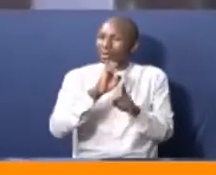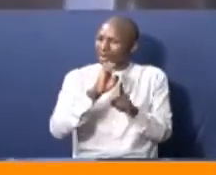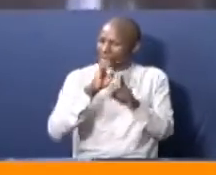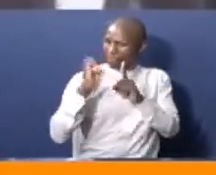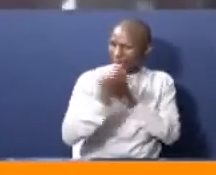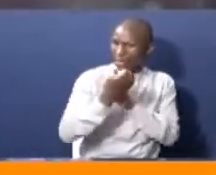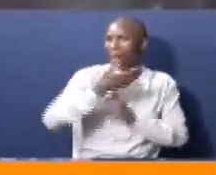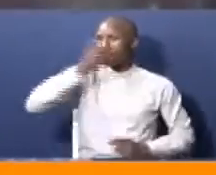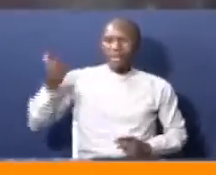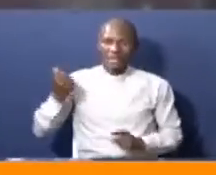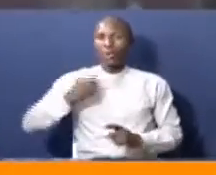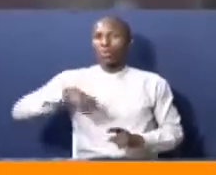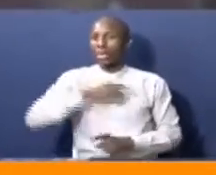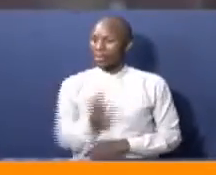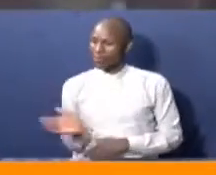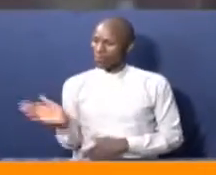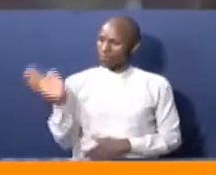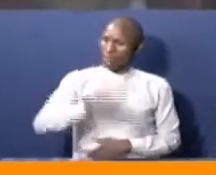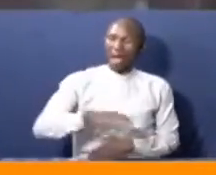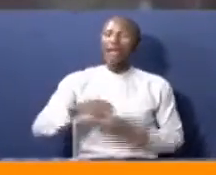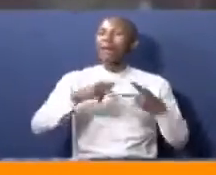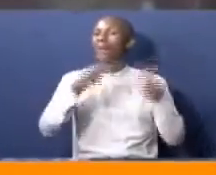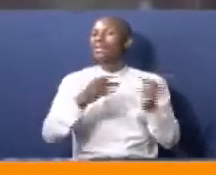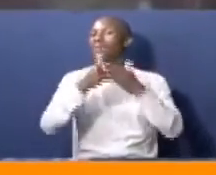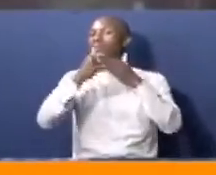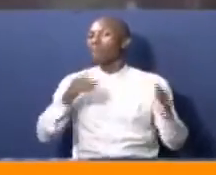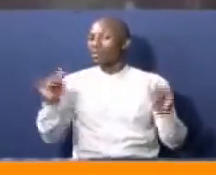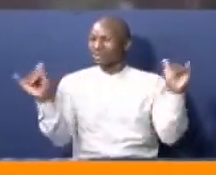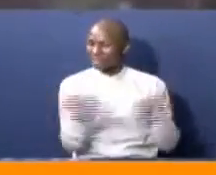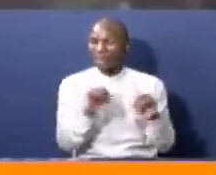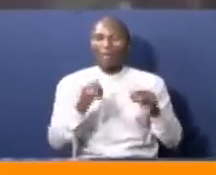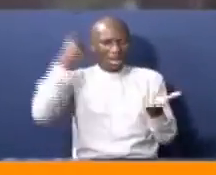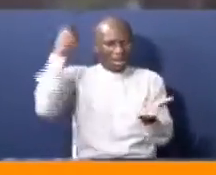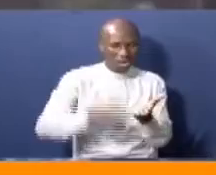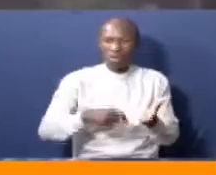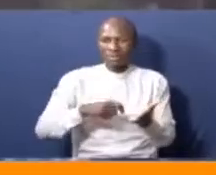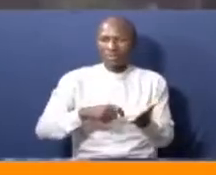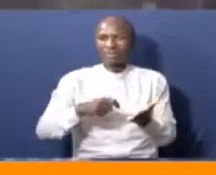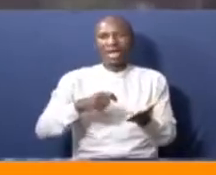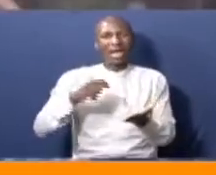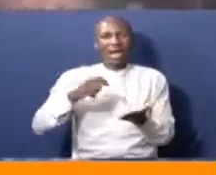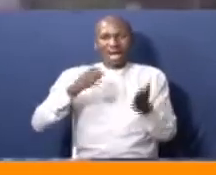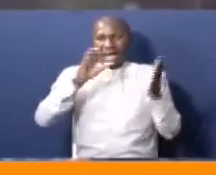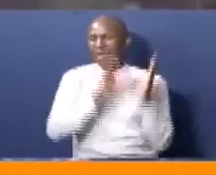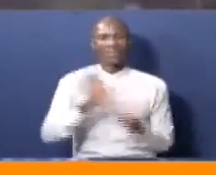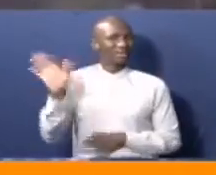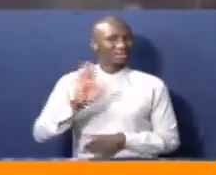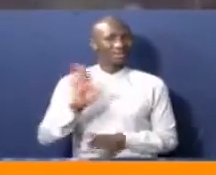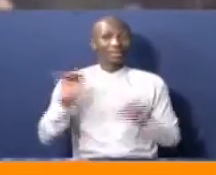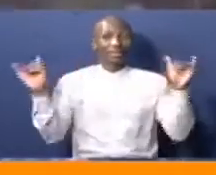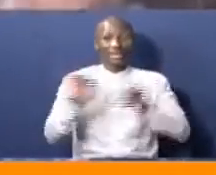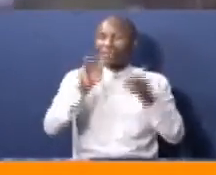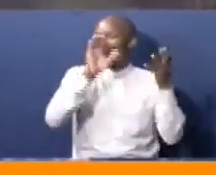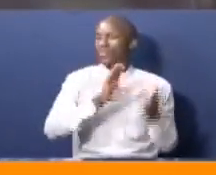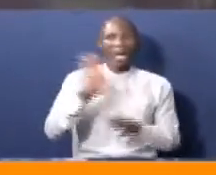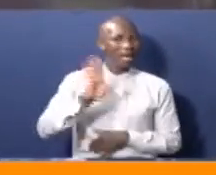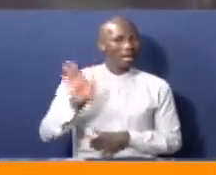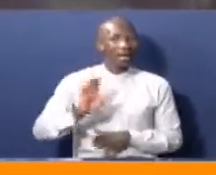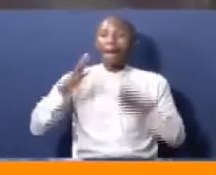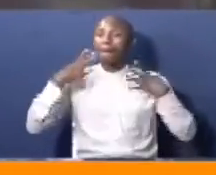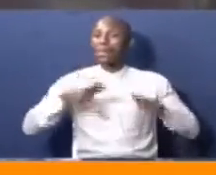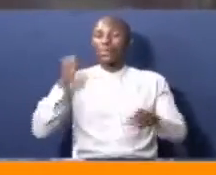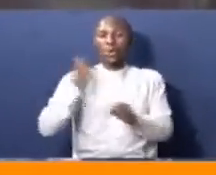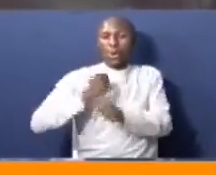investor tunairudisha pahali ilikuwa. Kodi isifinye watu, maleseni zisifinye watu, watu